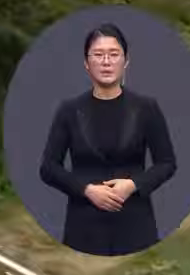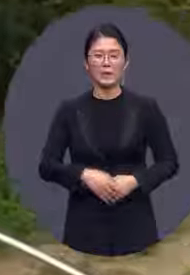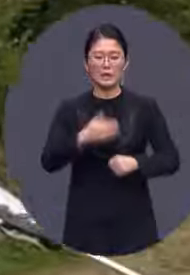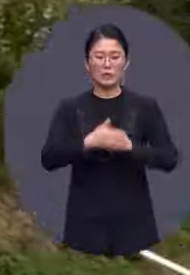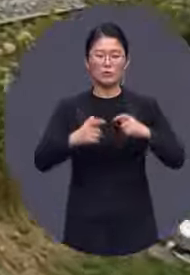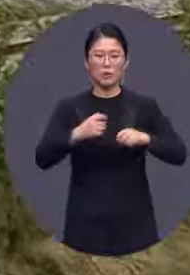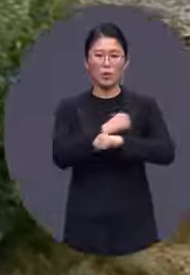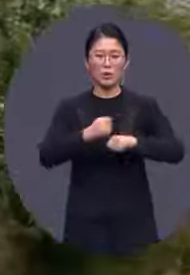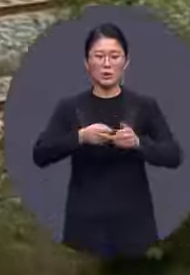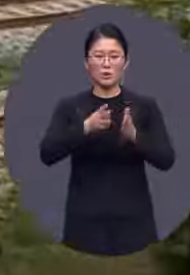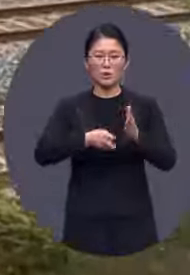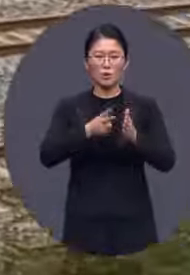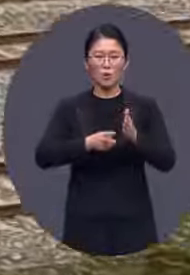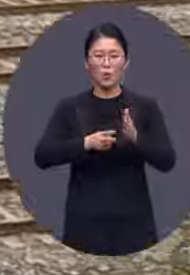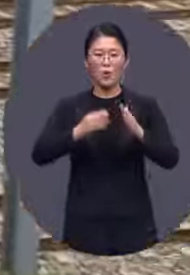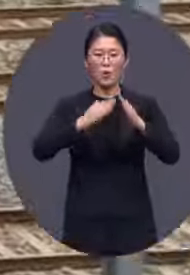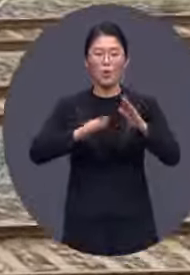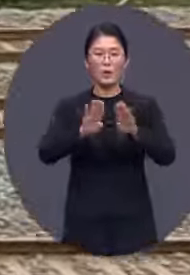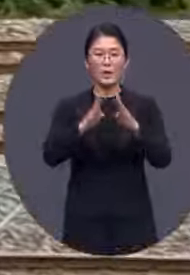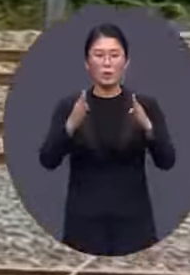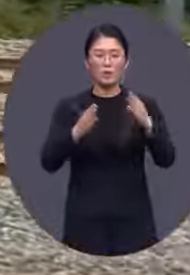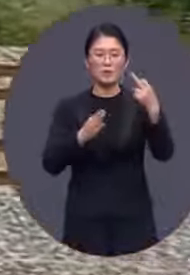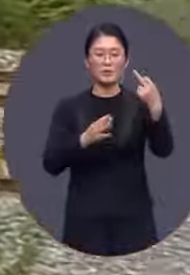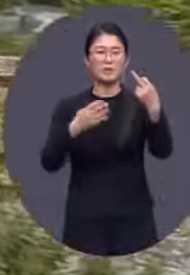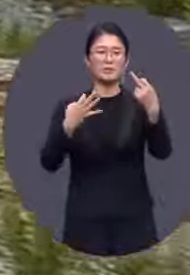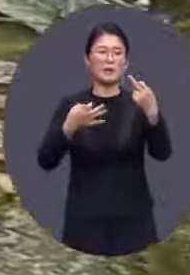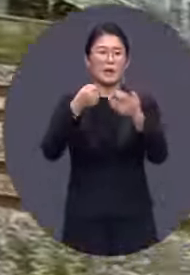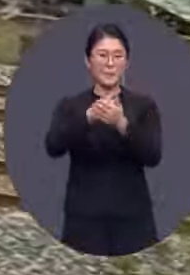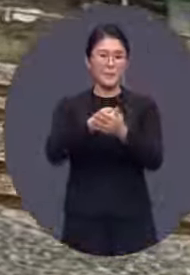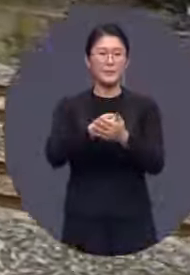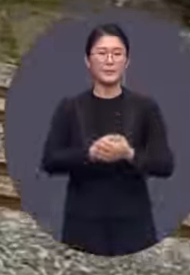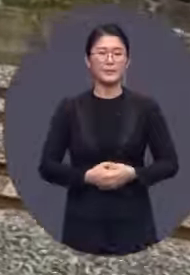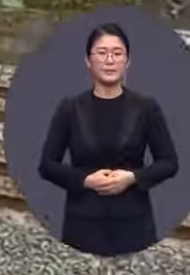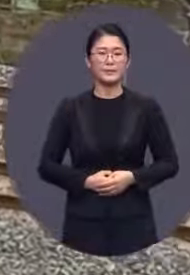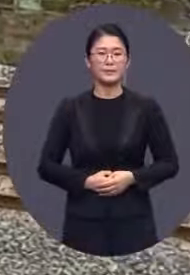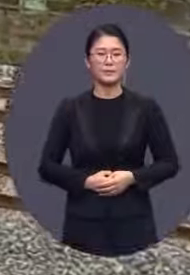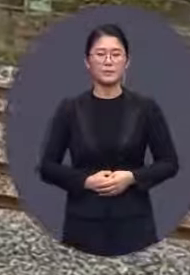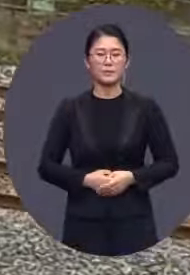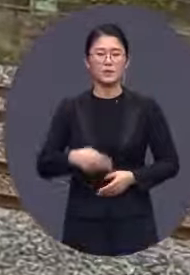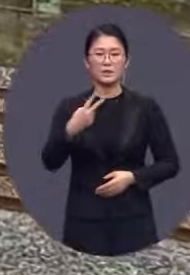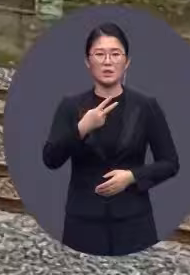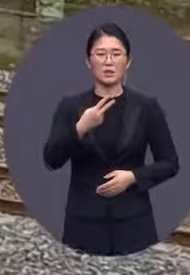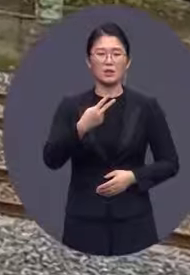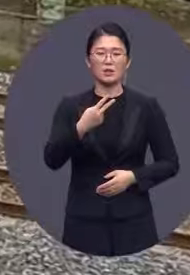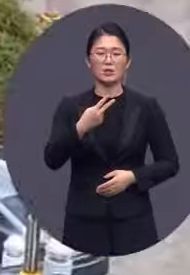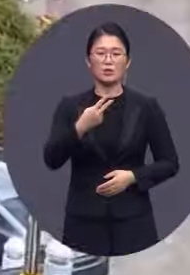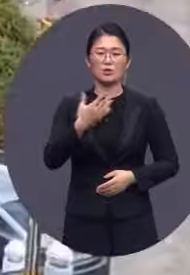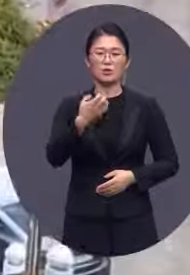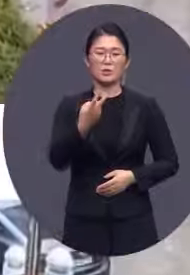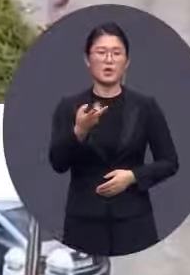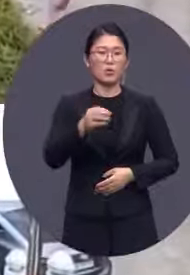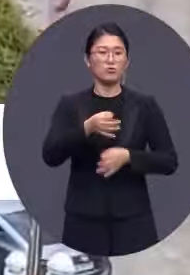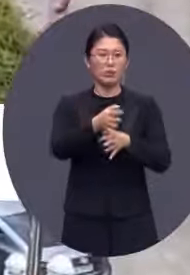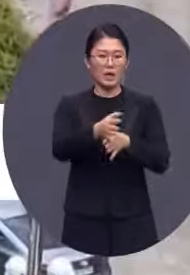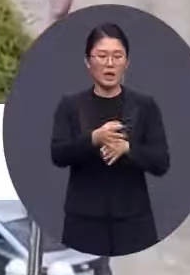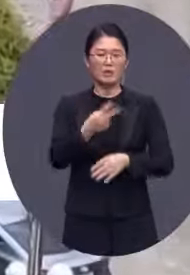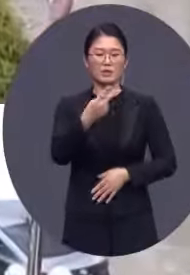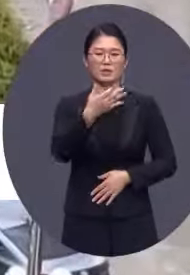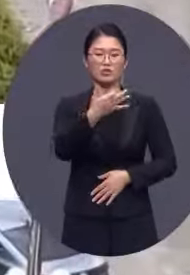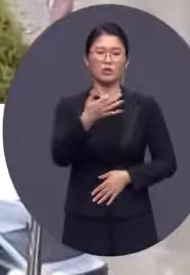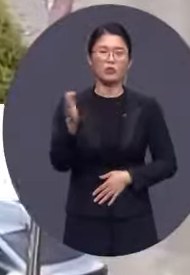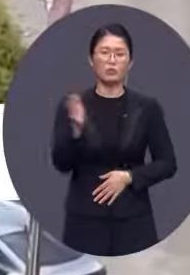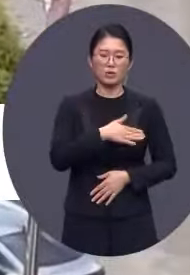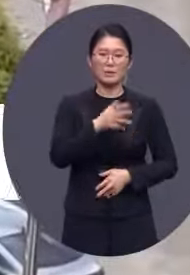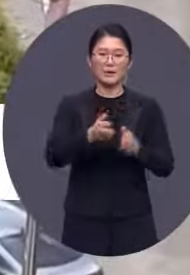대구권 광역철도의 공식 개통일이 12월 14일로 정해졌습니다. 2,092억 원을 투입해 지난 2019년